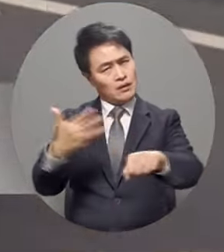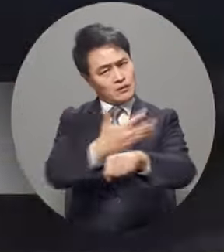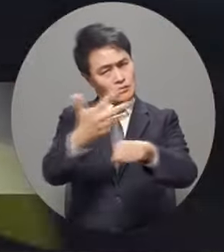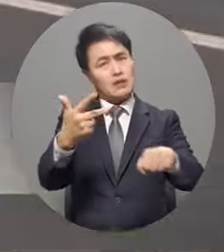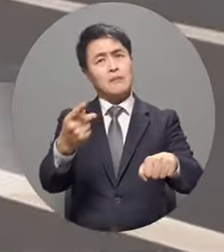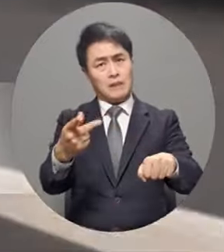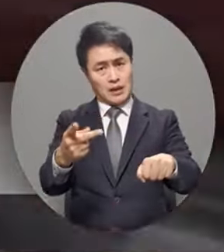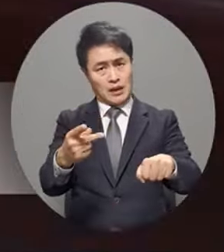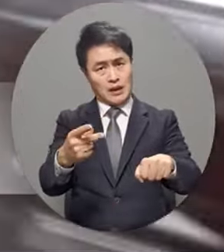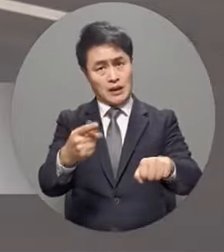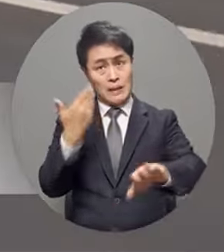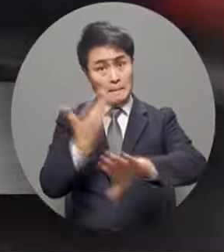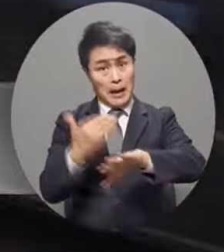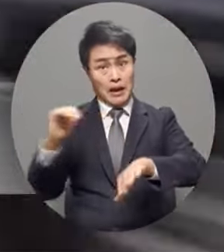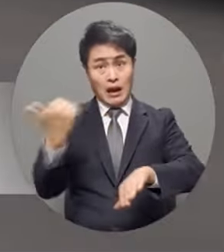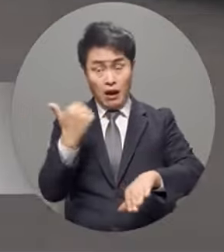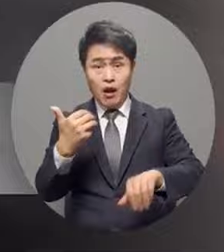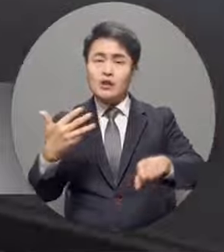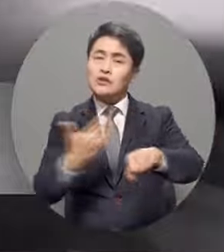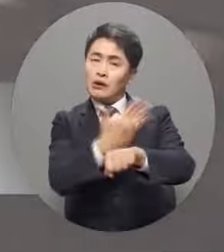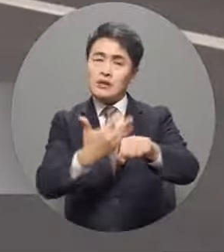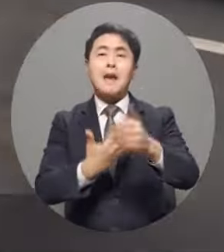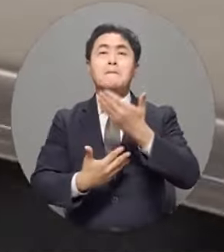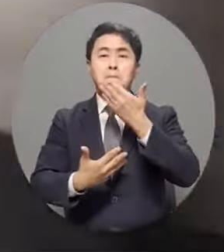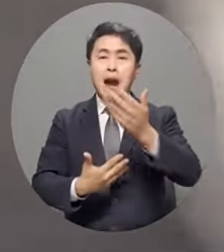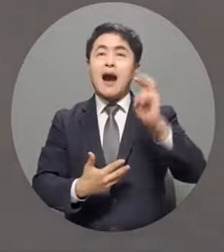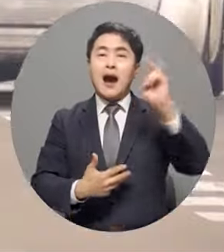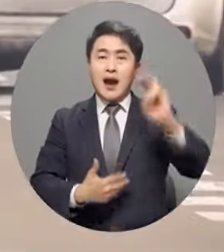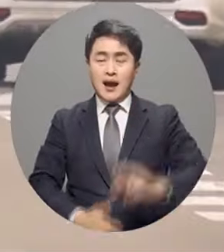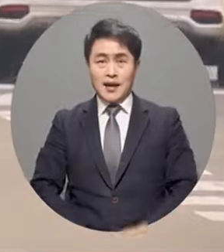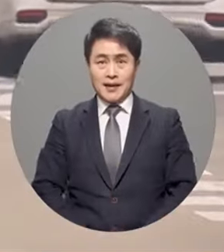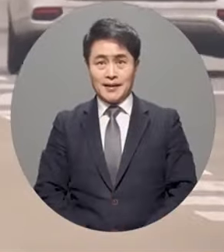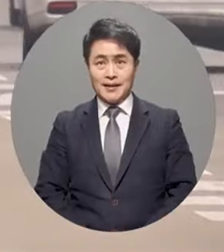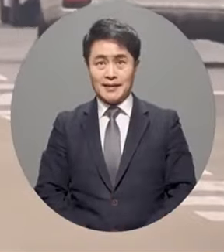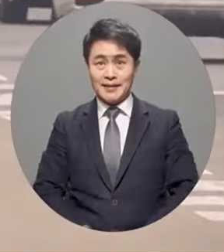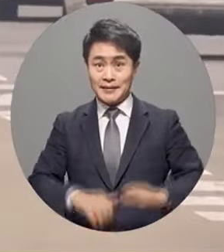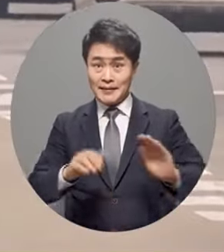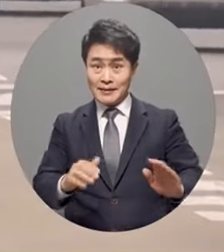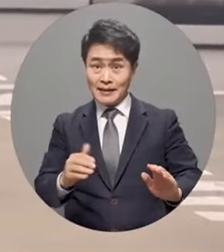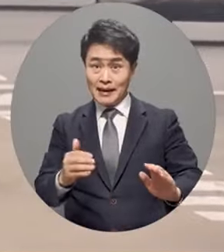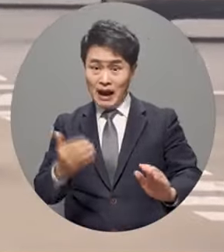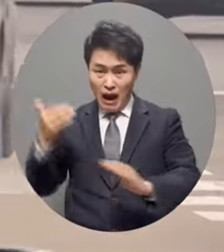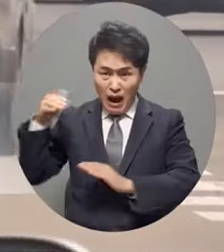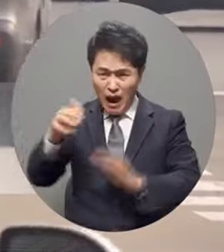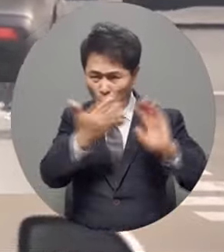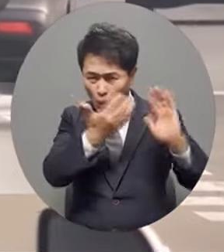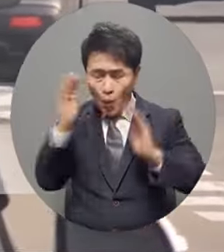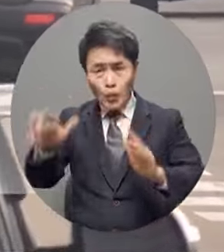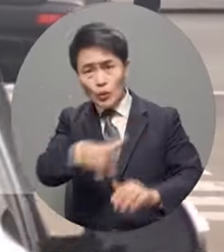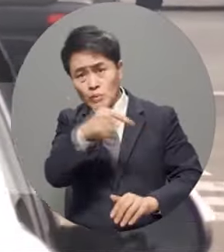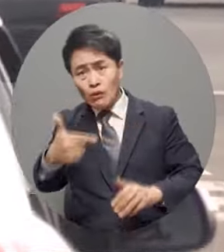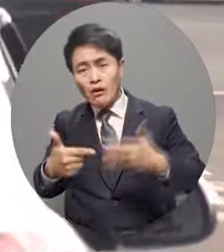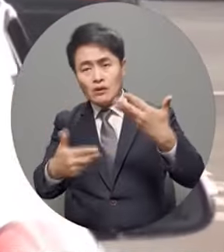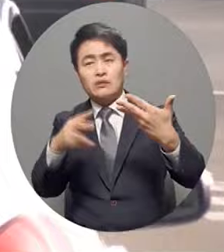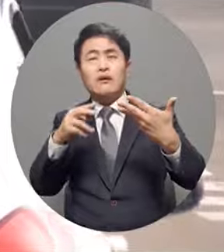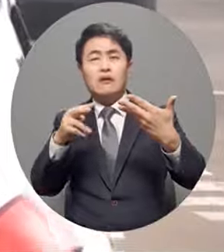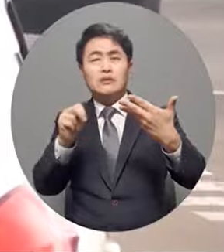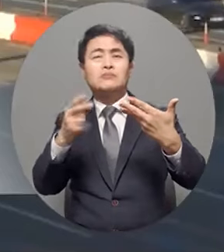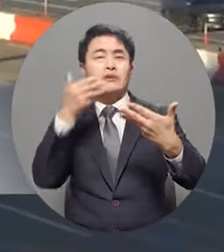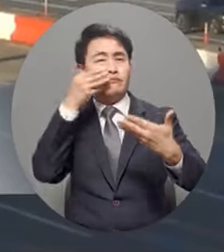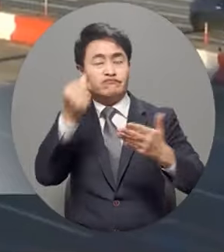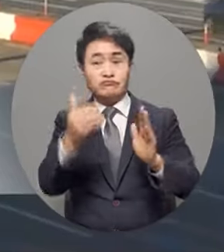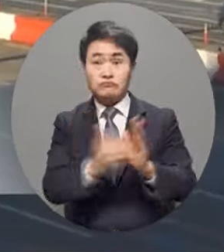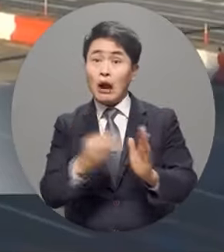반, 반대 방향은 8시간 정도 걸린 것으로 예상했습니다. 하행선 혼잡은 오늘 저녁 8시부터 풀리는데